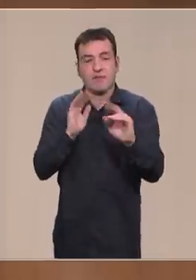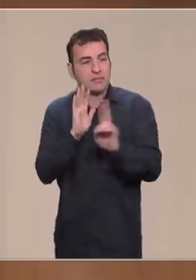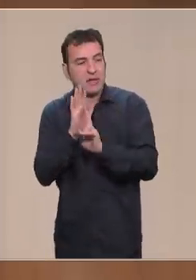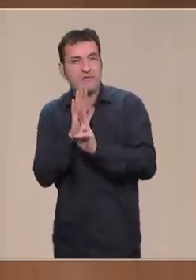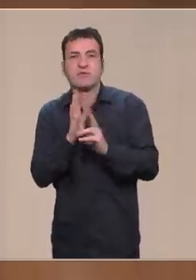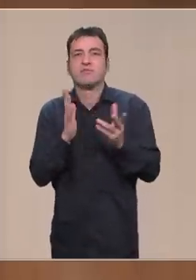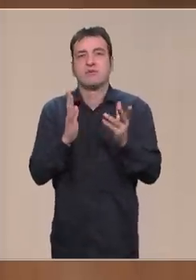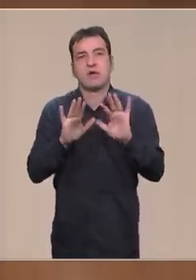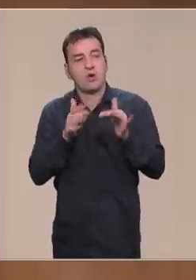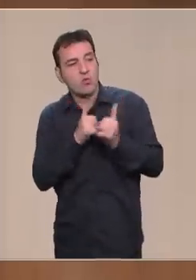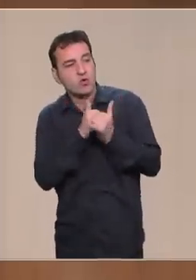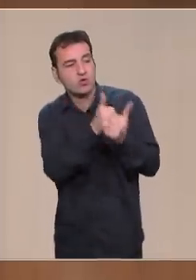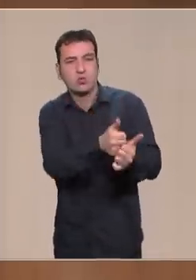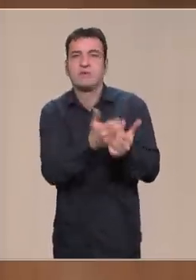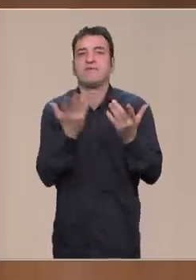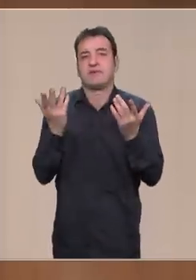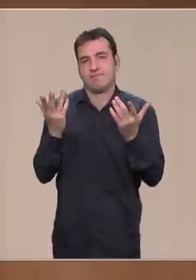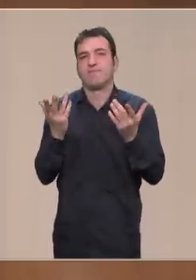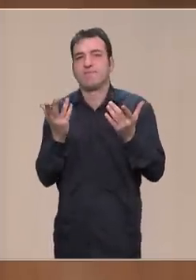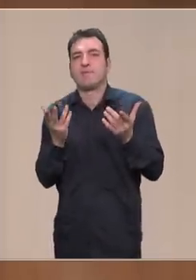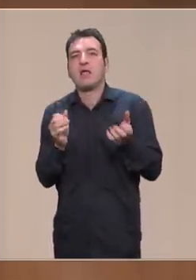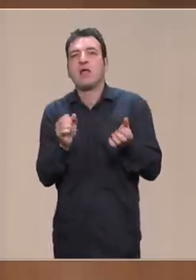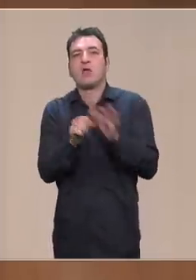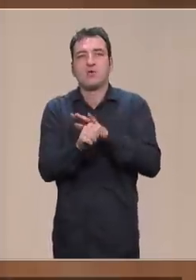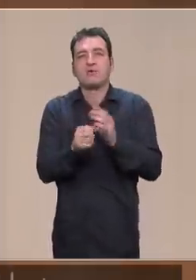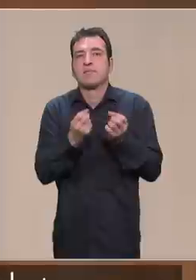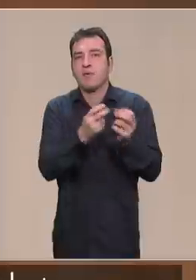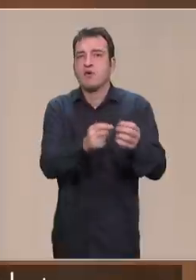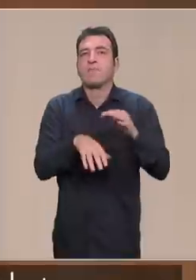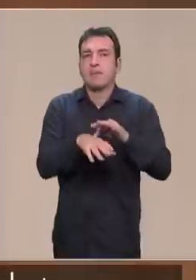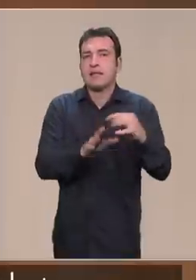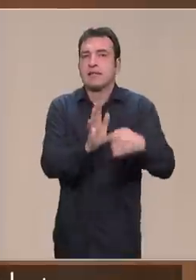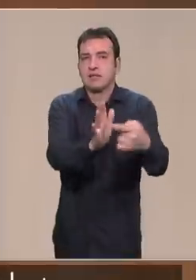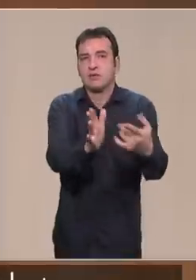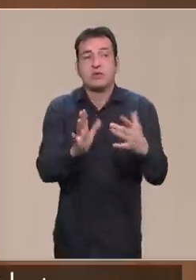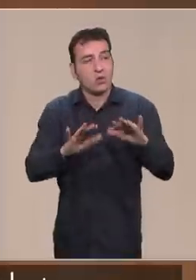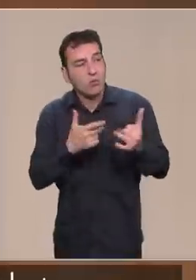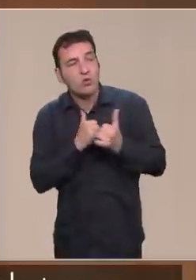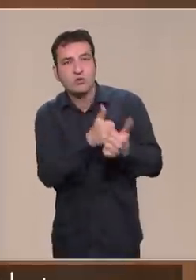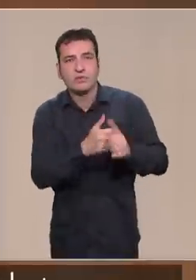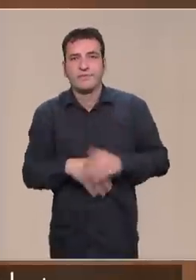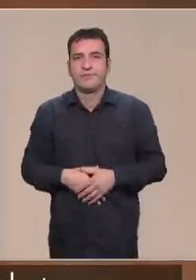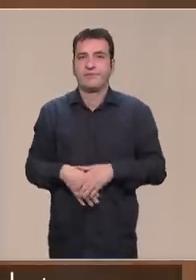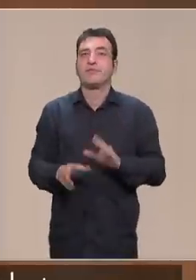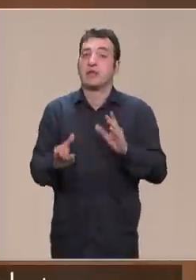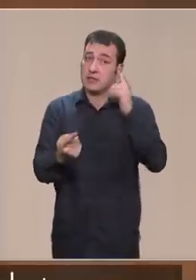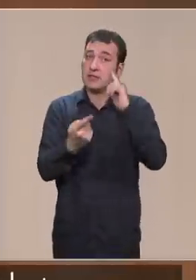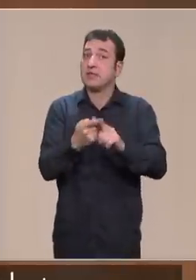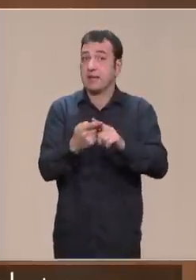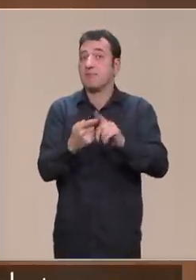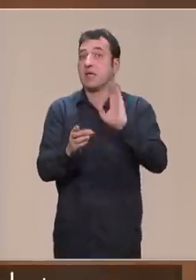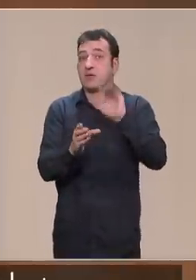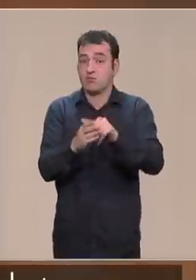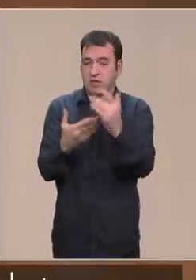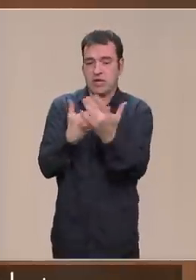chroniques de la Covid prévue par la loi du 24 janvier 2022, sujet qui figure également dans la lettre de mission. Néanmoins,